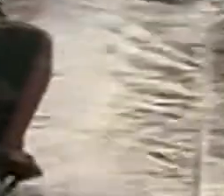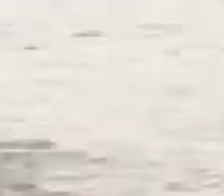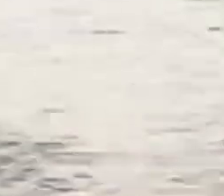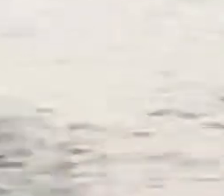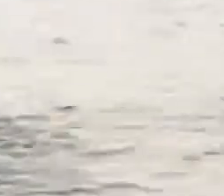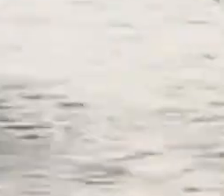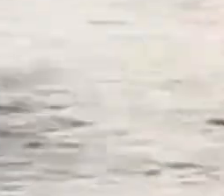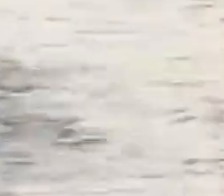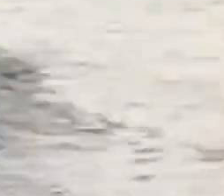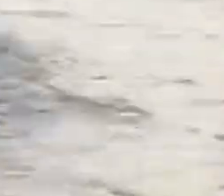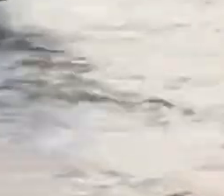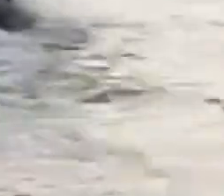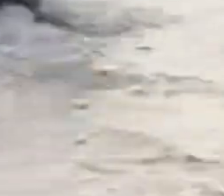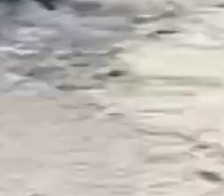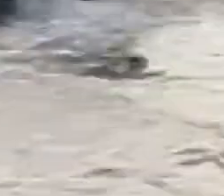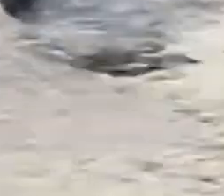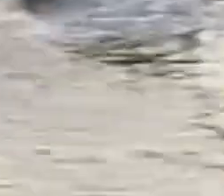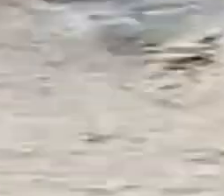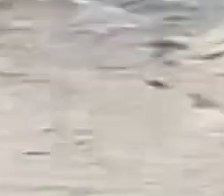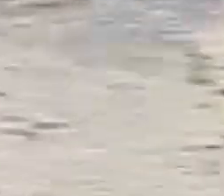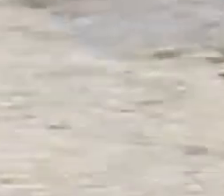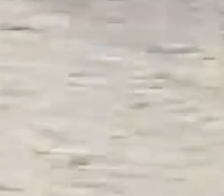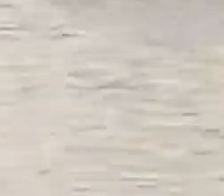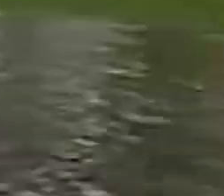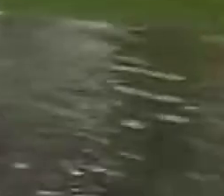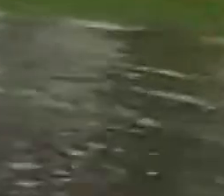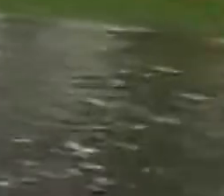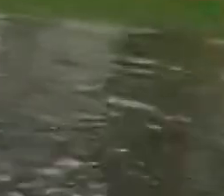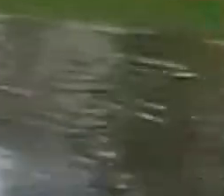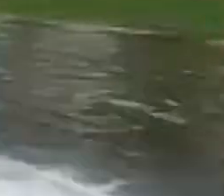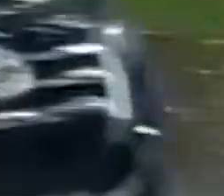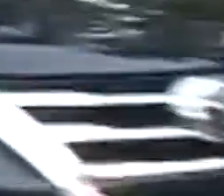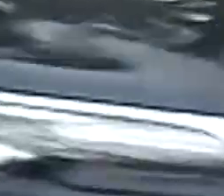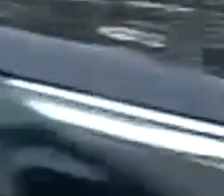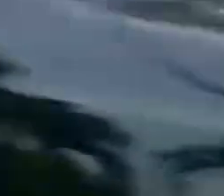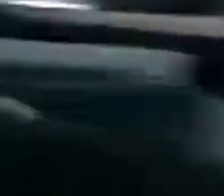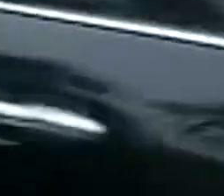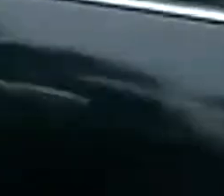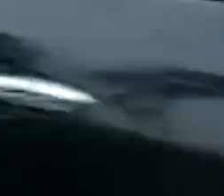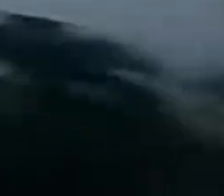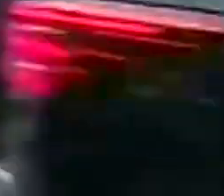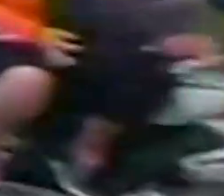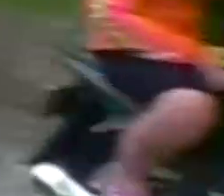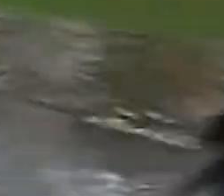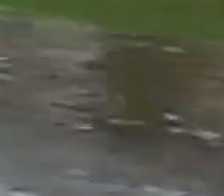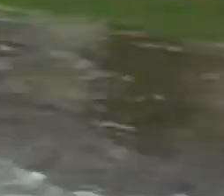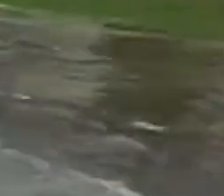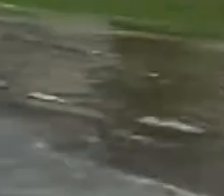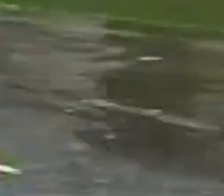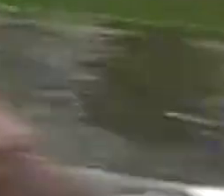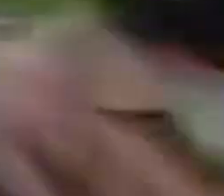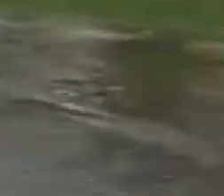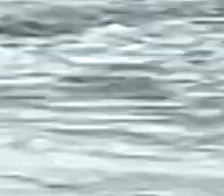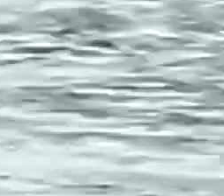cm dan informasi yang kami dapatkan di lapangan menurut warga banjir ini sudah terjadi pada Jumat malam sekitar